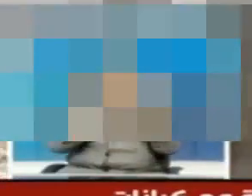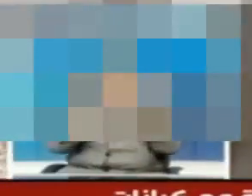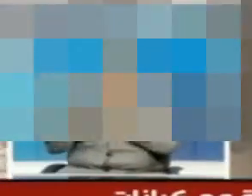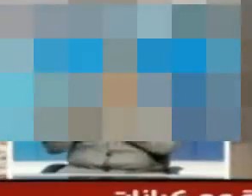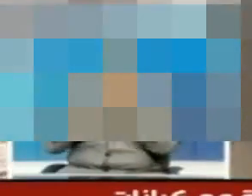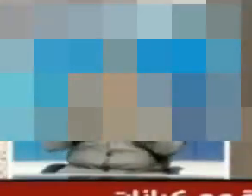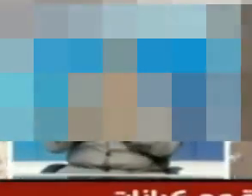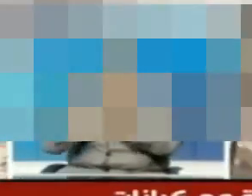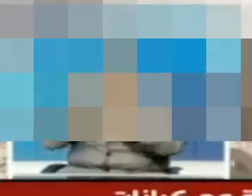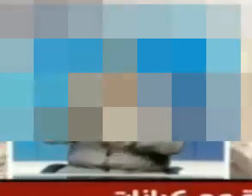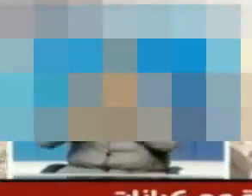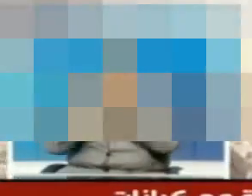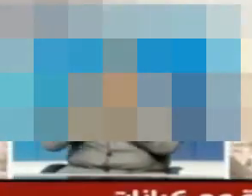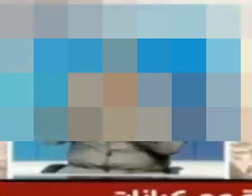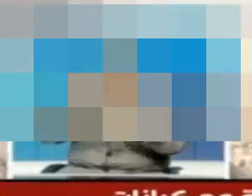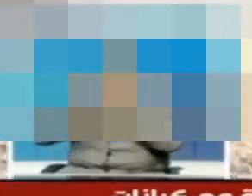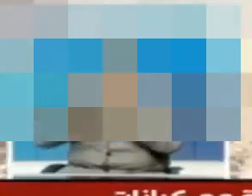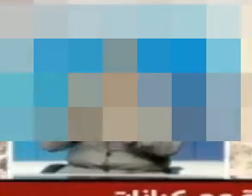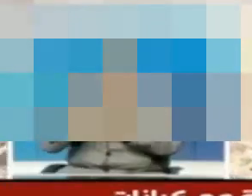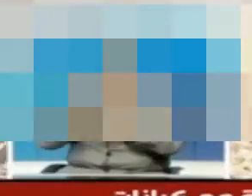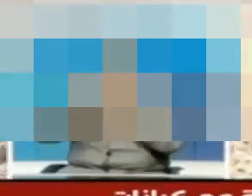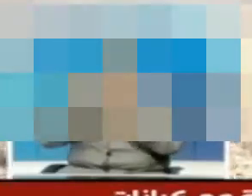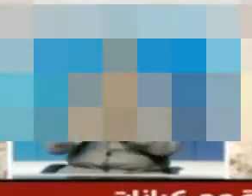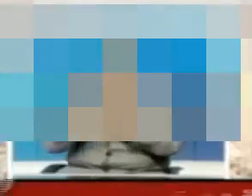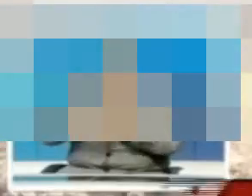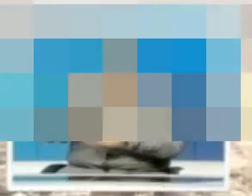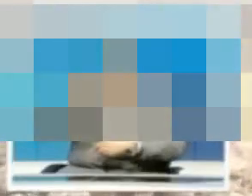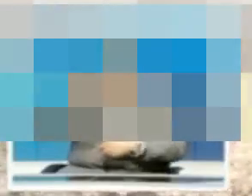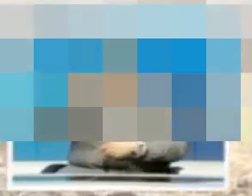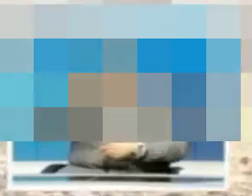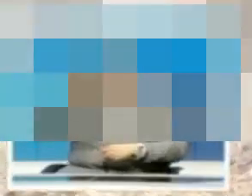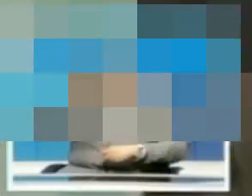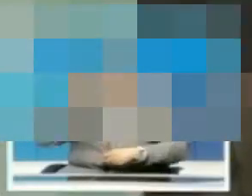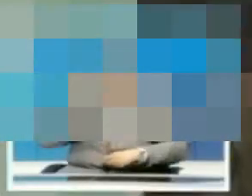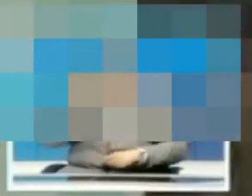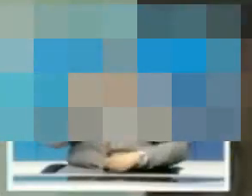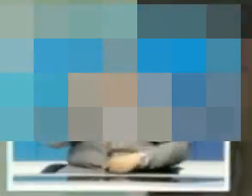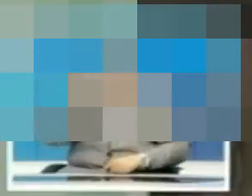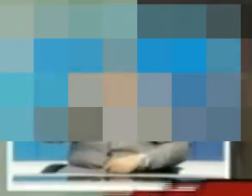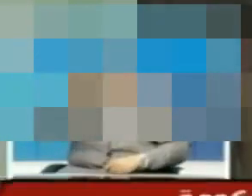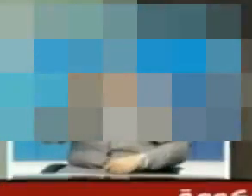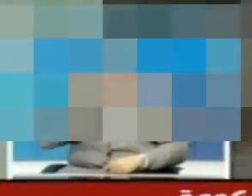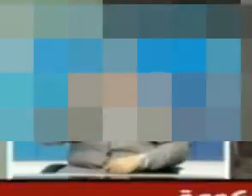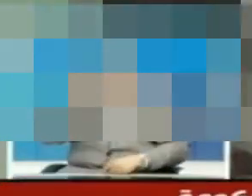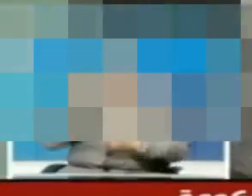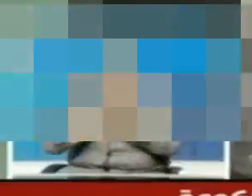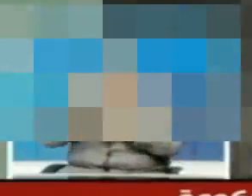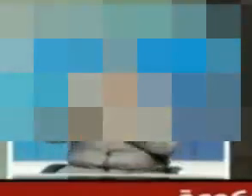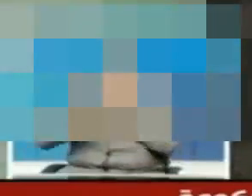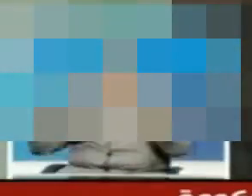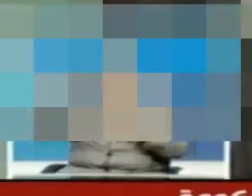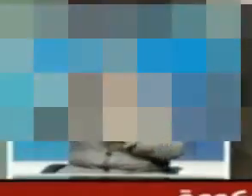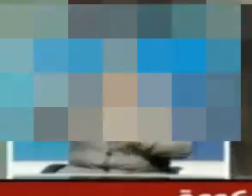مع تواصل عدوان الاحتلال على مستشفى ناصر، وحي الزيتون يئن تحت قصف طائرات